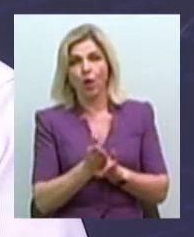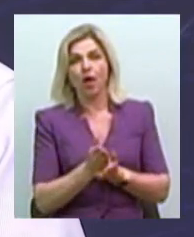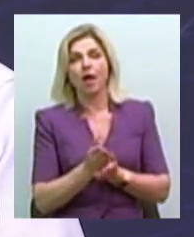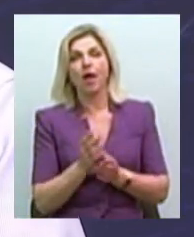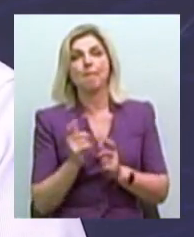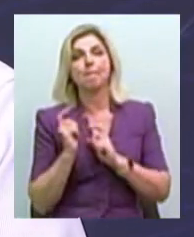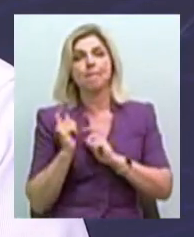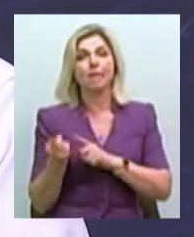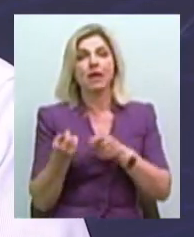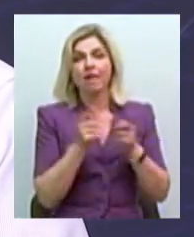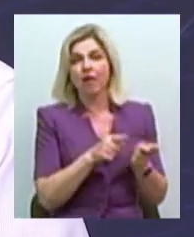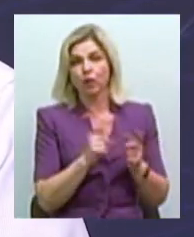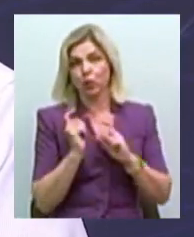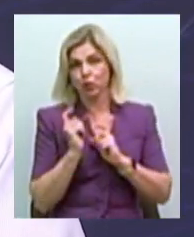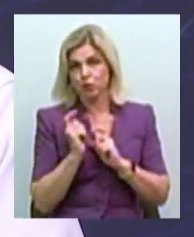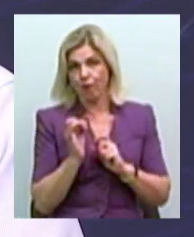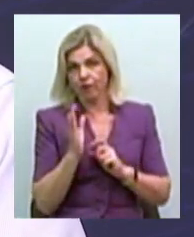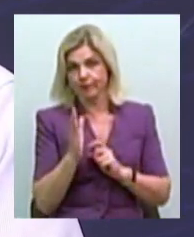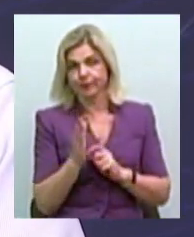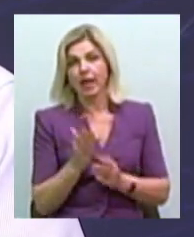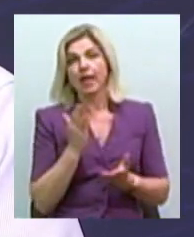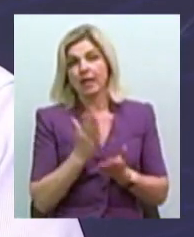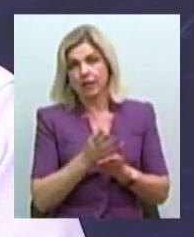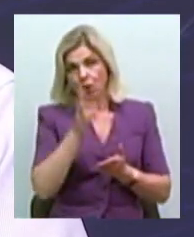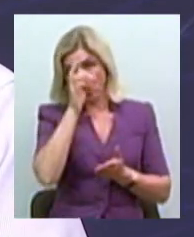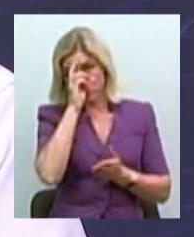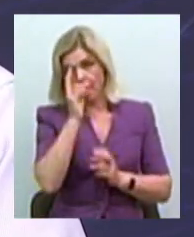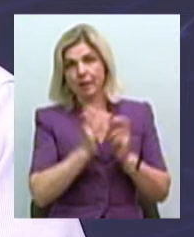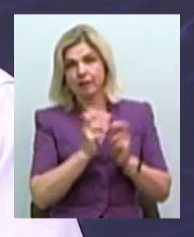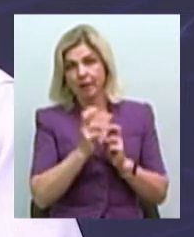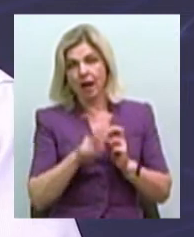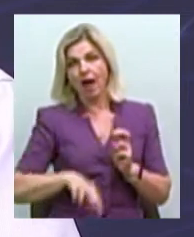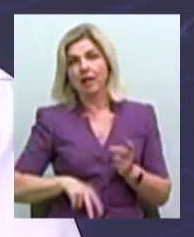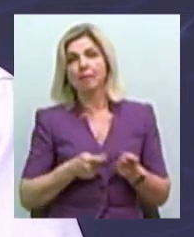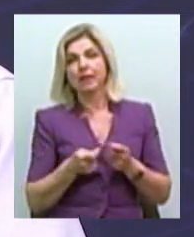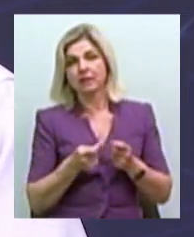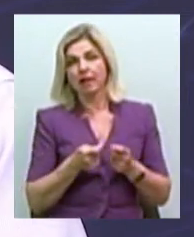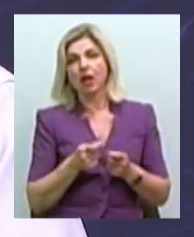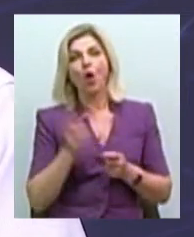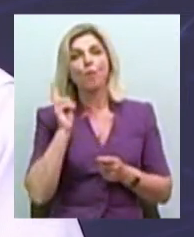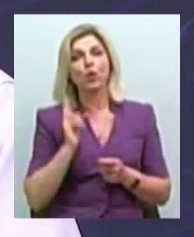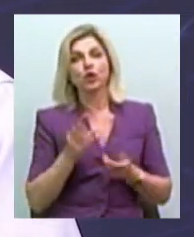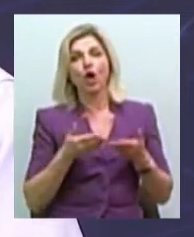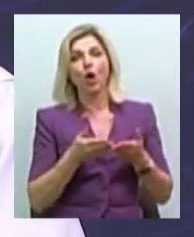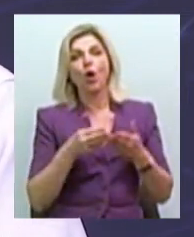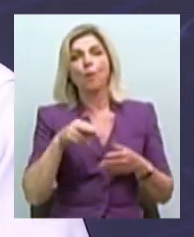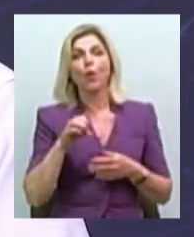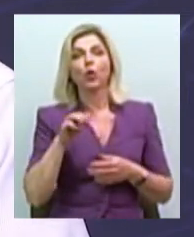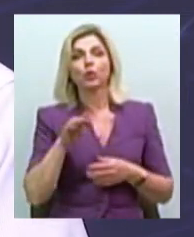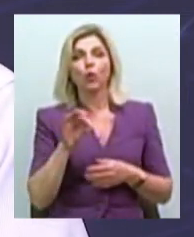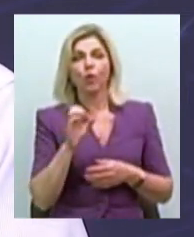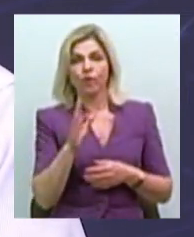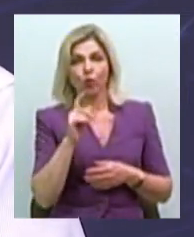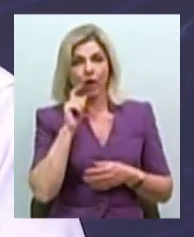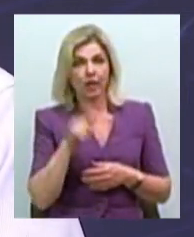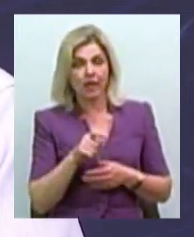Якщо це додатково якийсь податок? Ми повинні розуміти, що є державне, да, підприємство, адміністрація морських портів України, там є державний порт. То